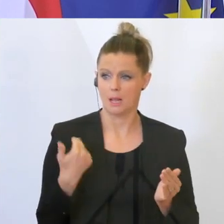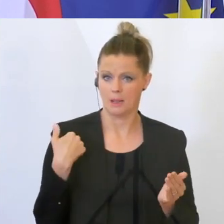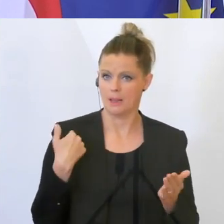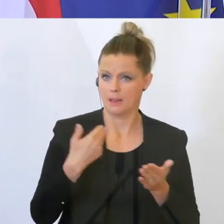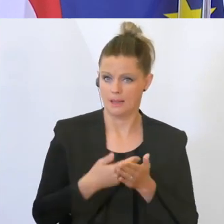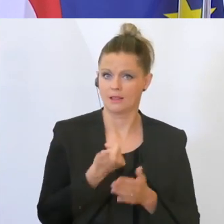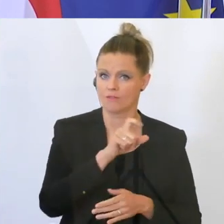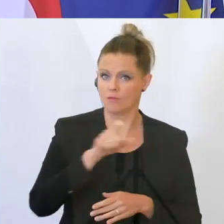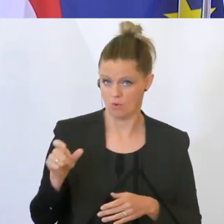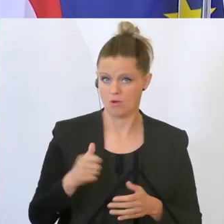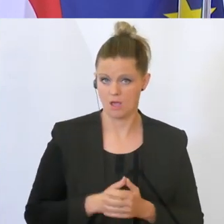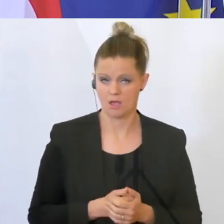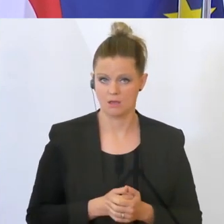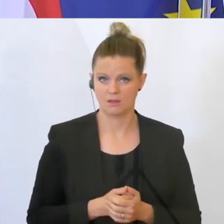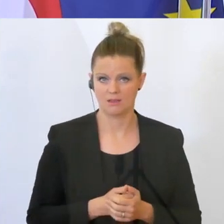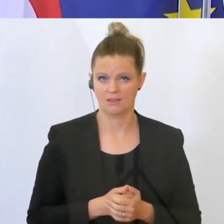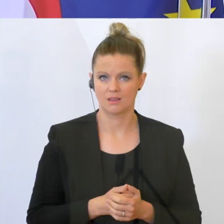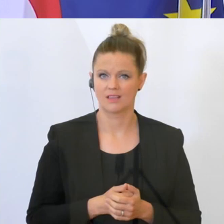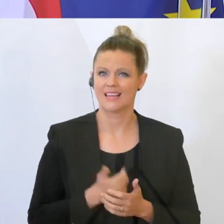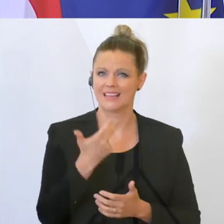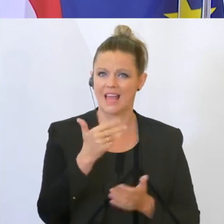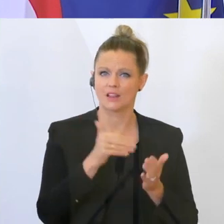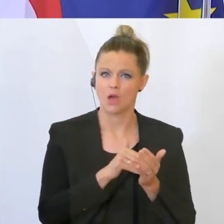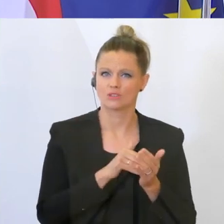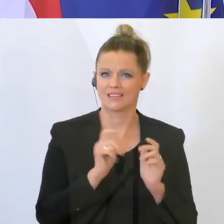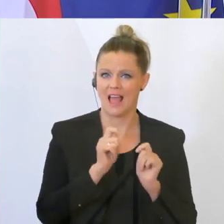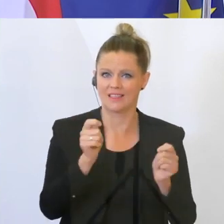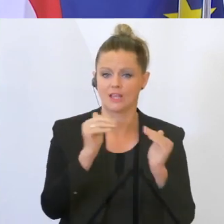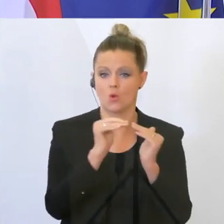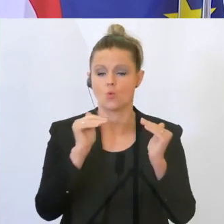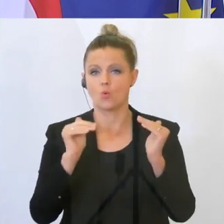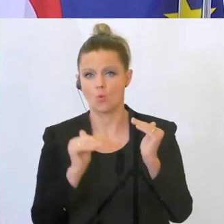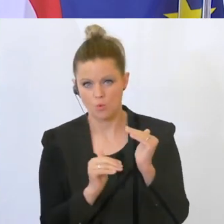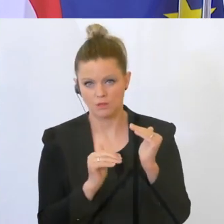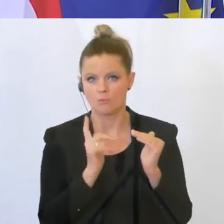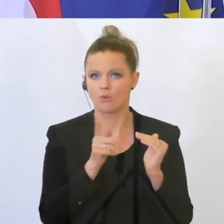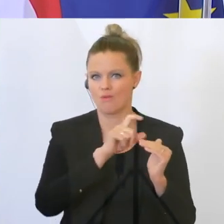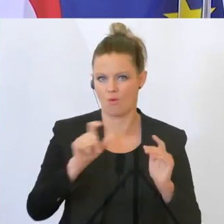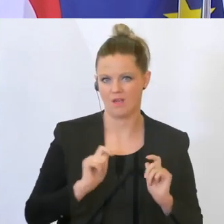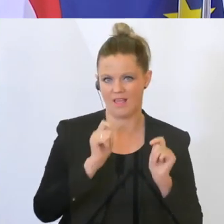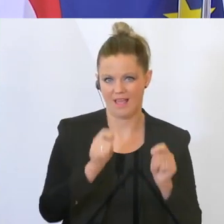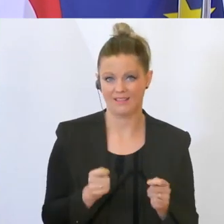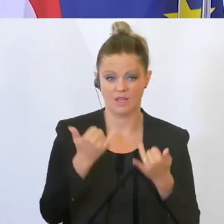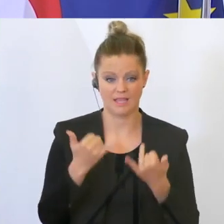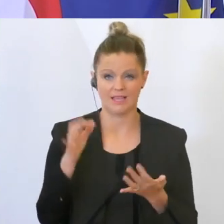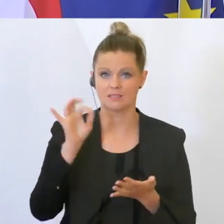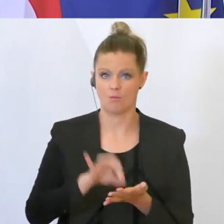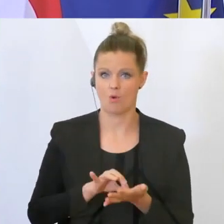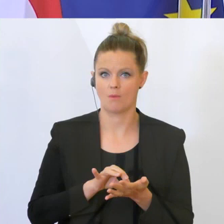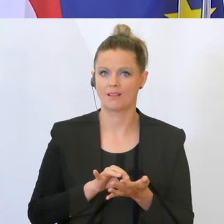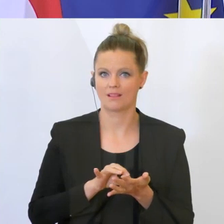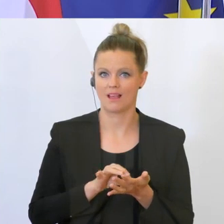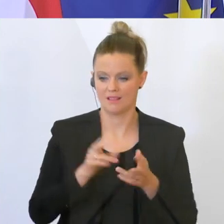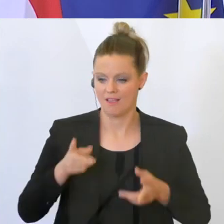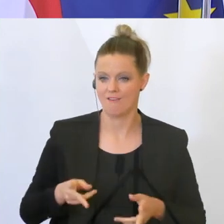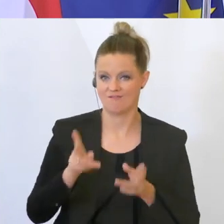zu verzeichnen, nämlich dass es erstmals weniger als 3000 Anträge sind, die pro Woche eingereicht sind. Und jetzt befinden wir uns Mitte in